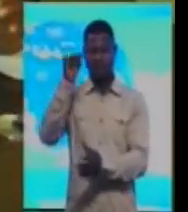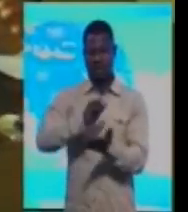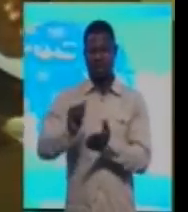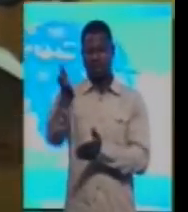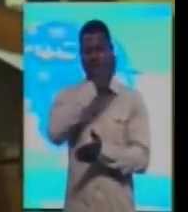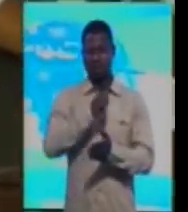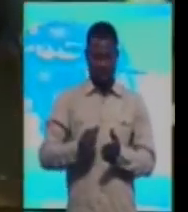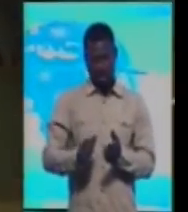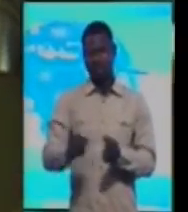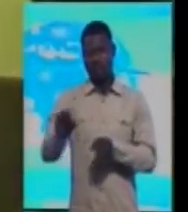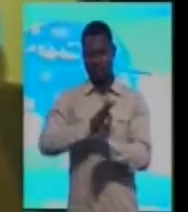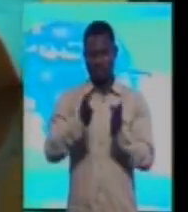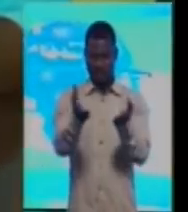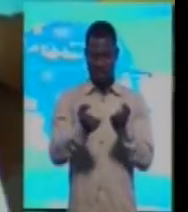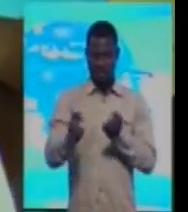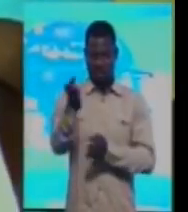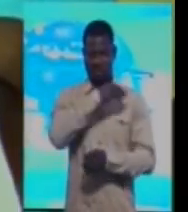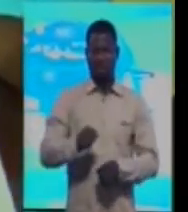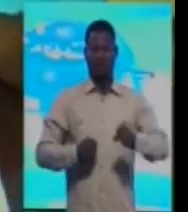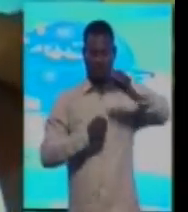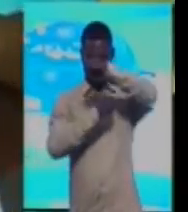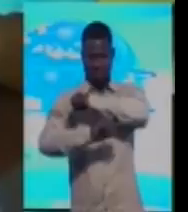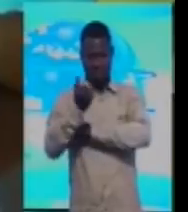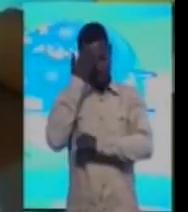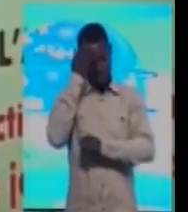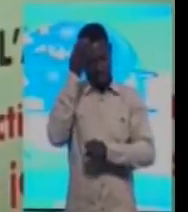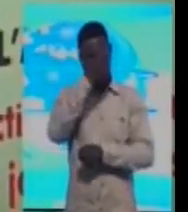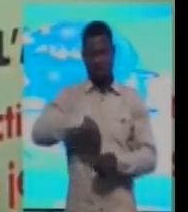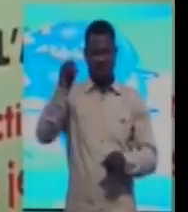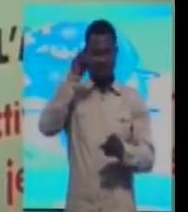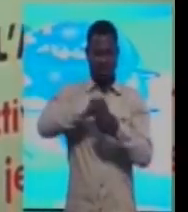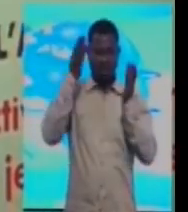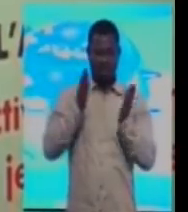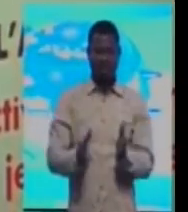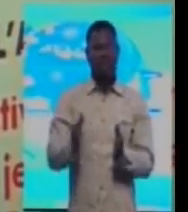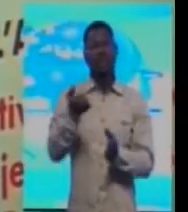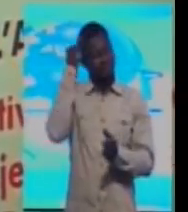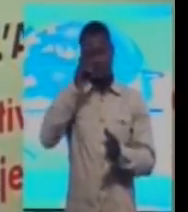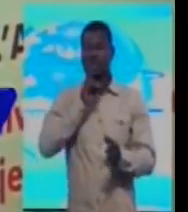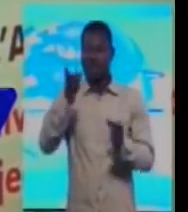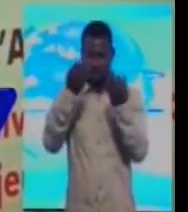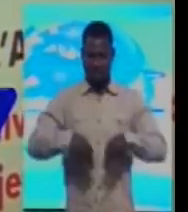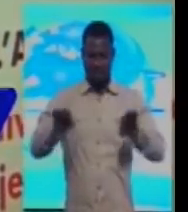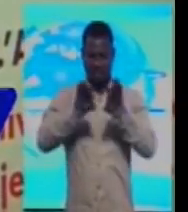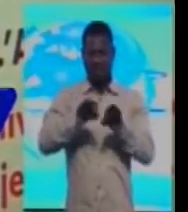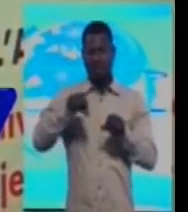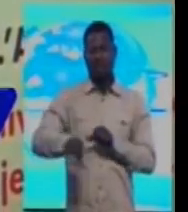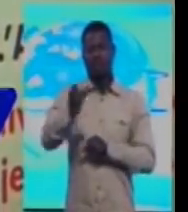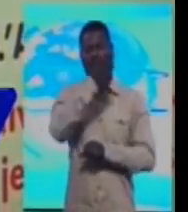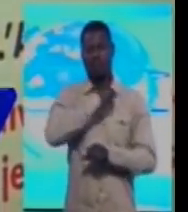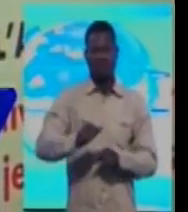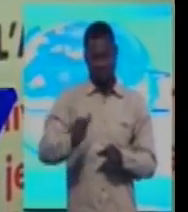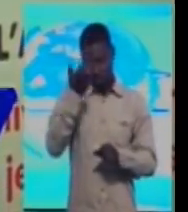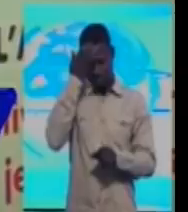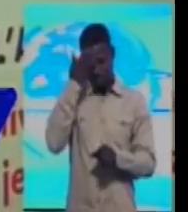du Burkina veut renforcer les connaissances des participants. Il est nécessaire que leur capacité soit renforcée en ce qui